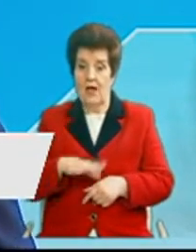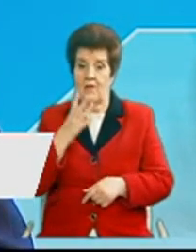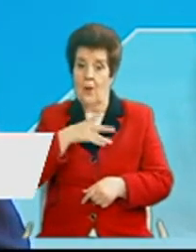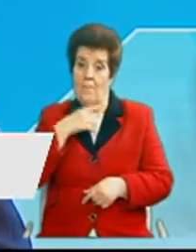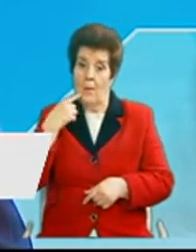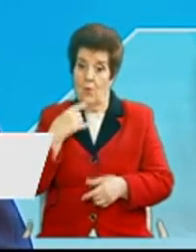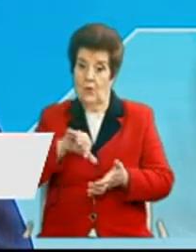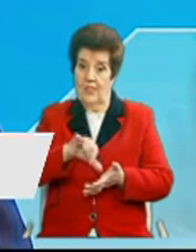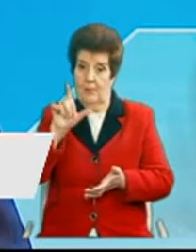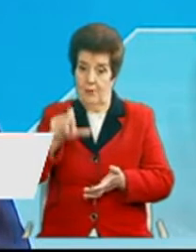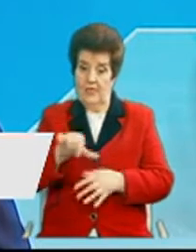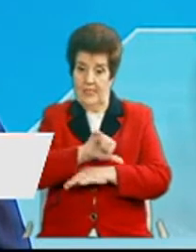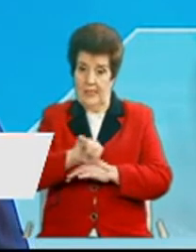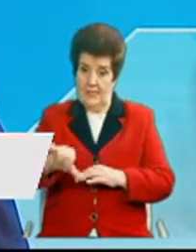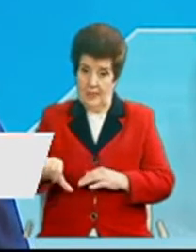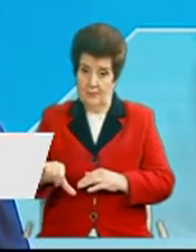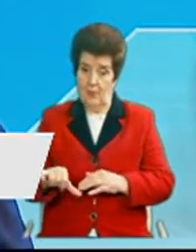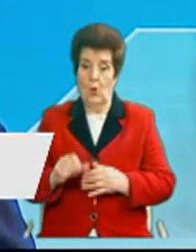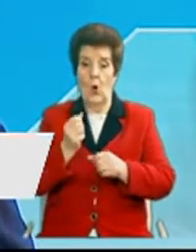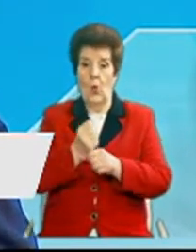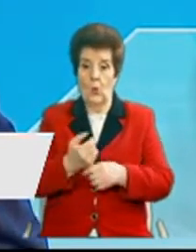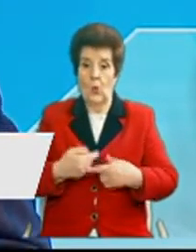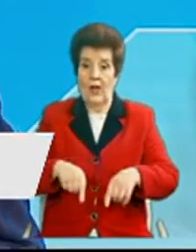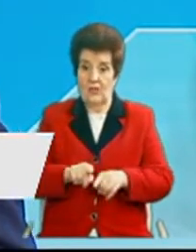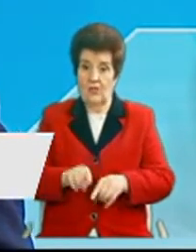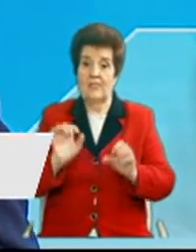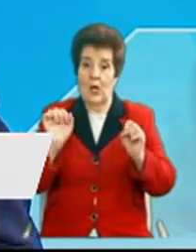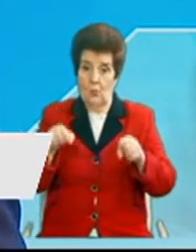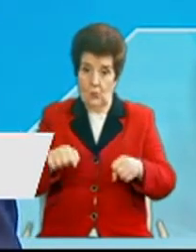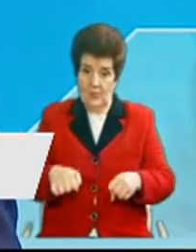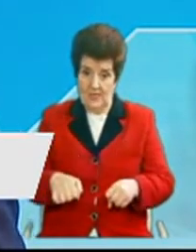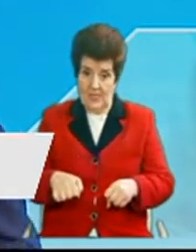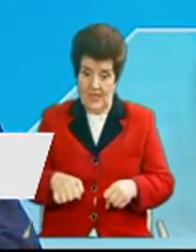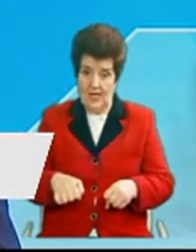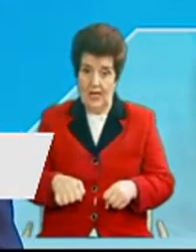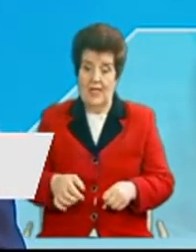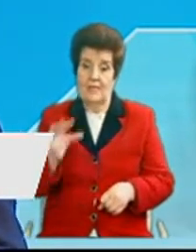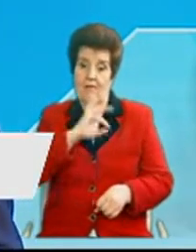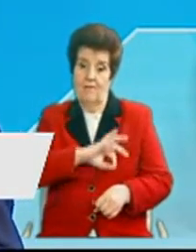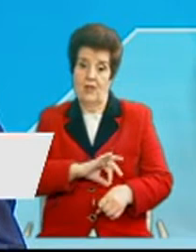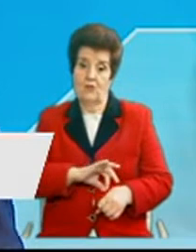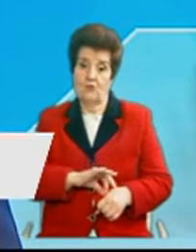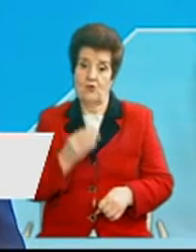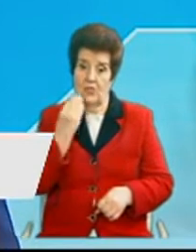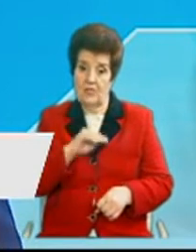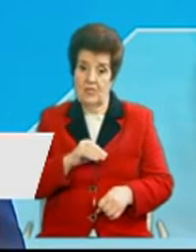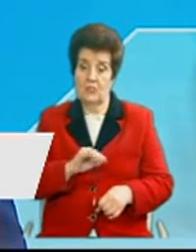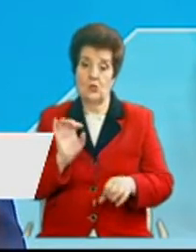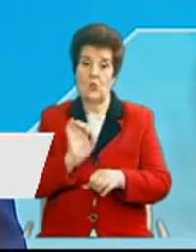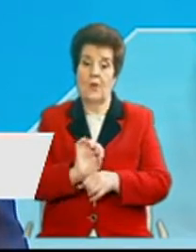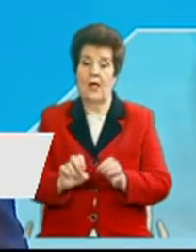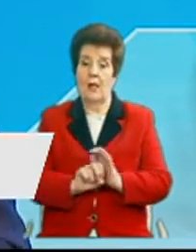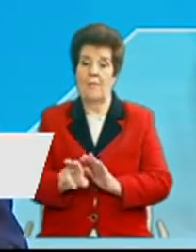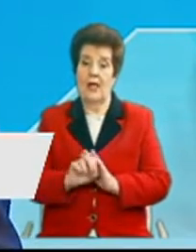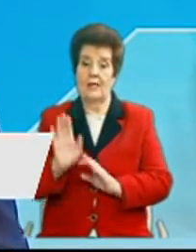mulți reprezentanți din diaspora, lucrul acesta s-ar putea să faciliteze inclusiv poate și oprirea migrației